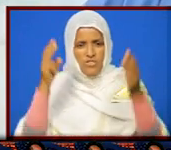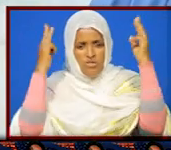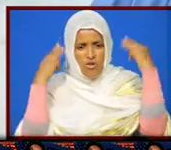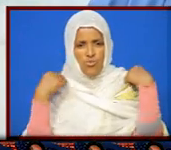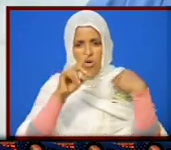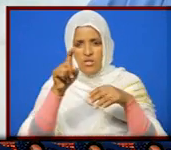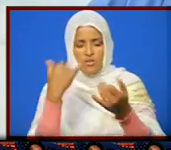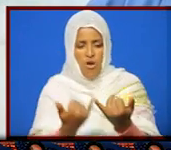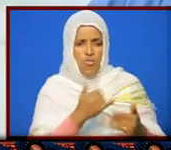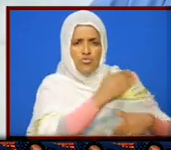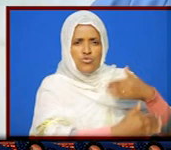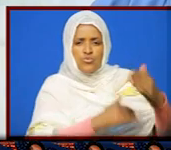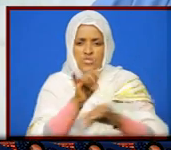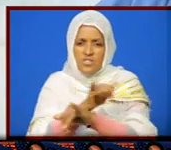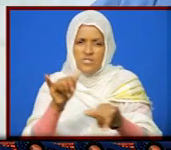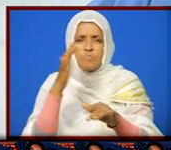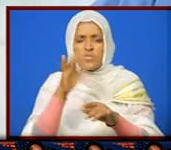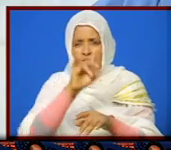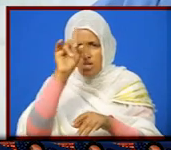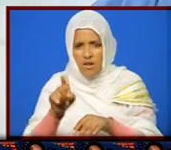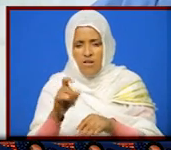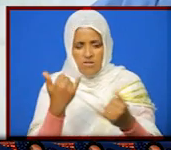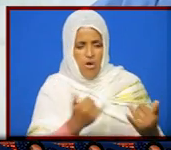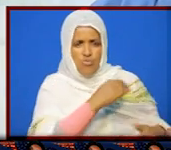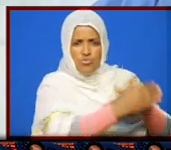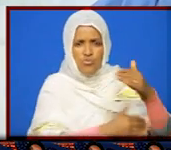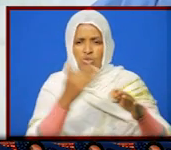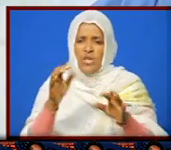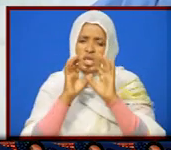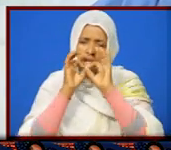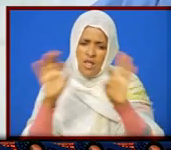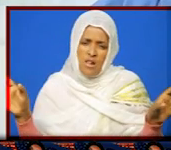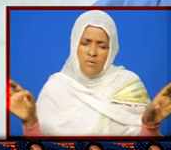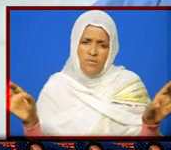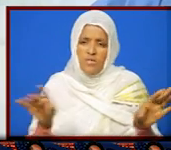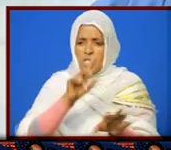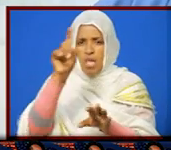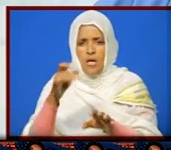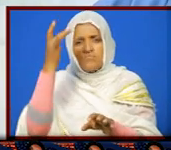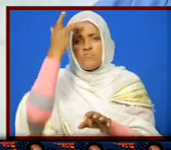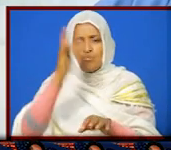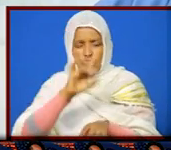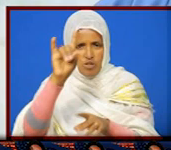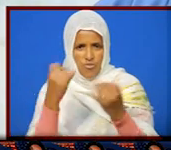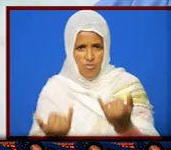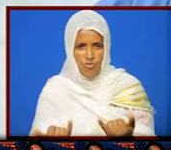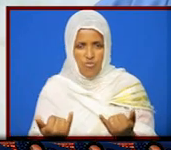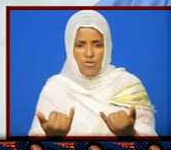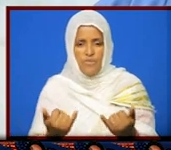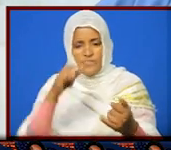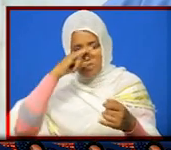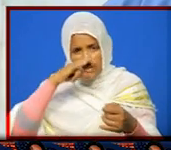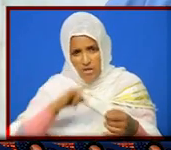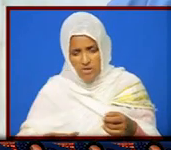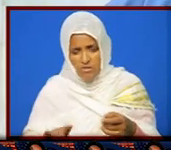እንዲሁ የሰዱቃውያን ጥያቄ ከባድ፣ የአሁኑ ትውልድ አይነት ነው የሚመስሉኝ እኔ እንደው ጥያቄያቸው። የአሁኑ ትውልድ እንዲህ ነው፣ የሌለ ጥያቄ ነው